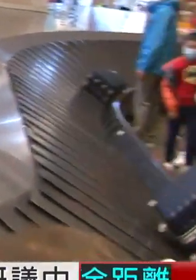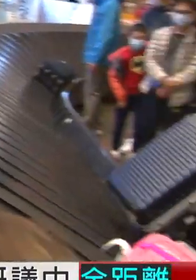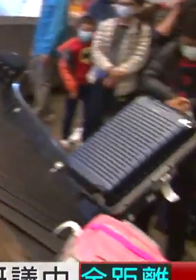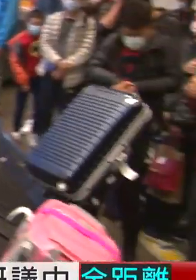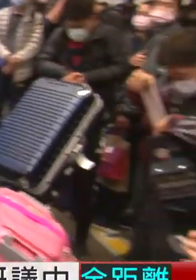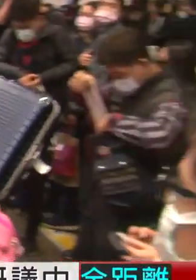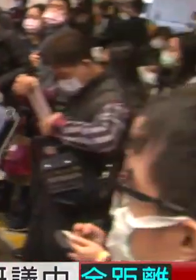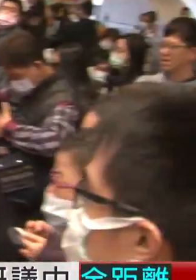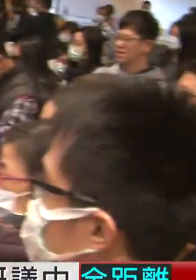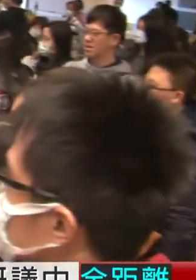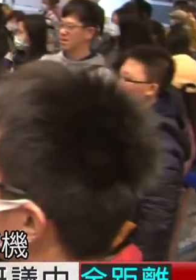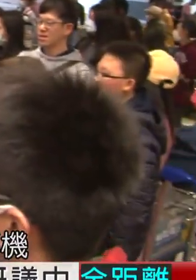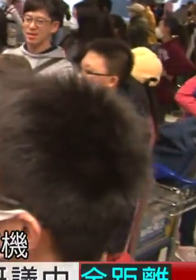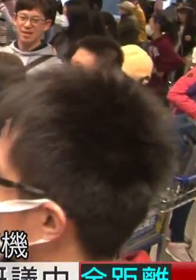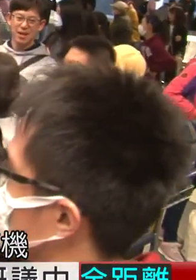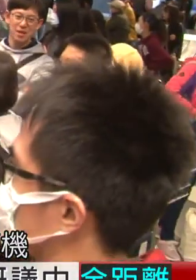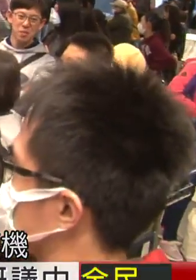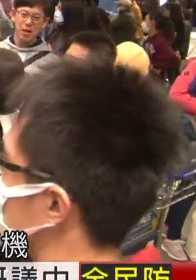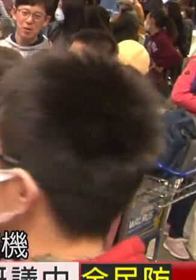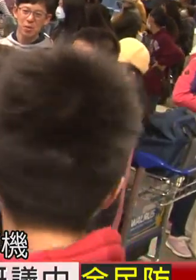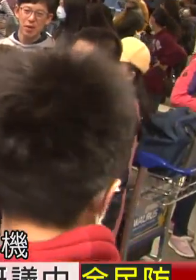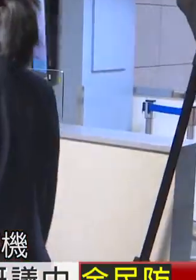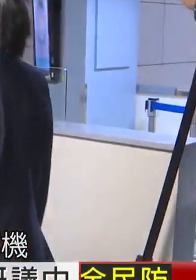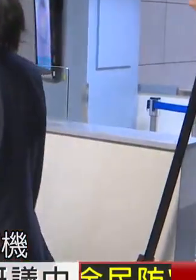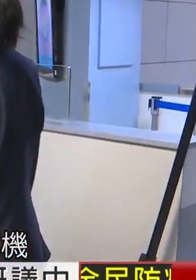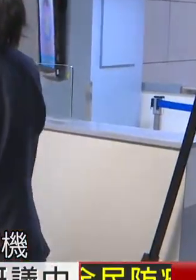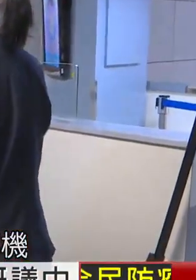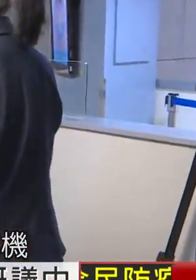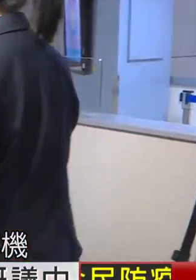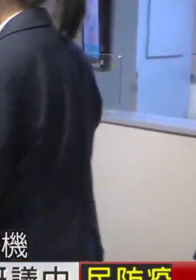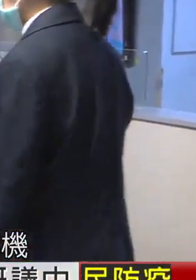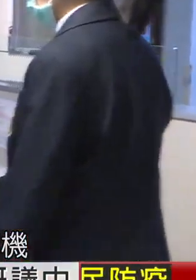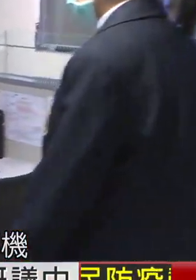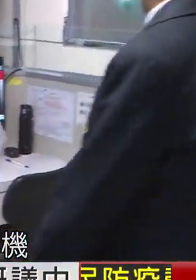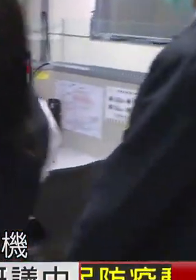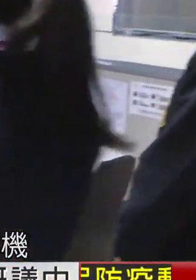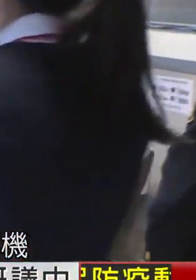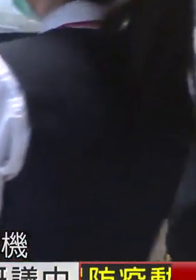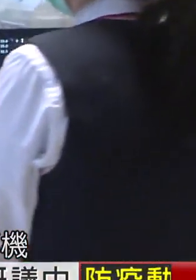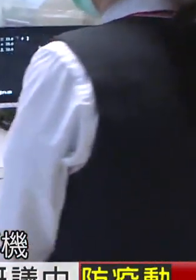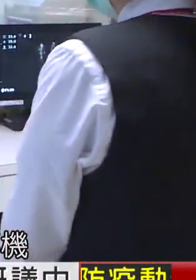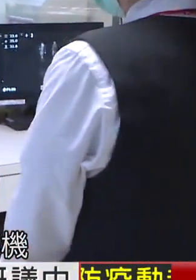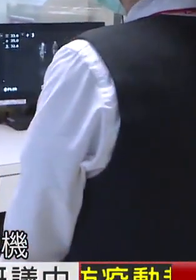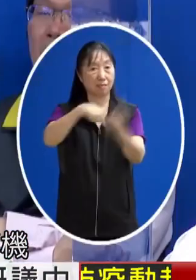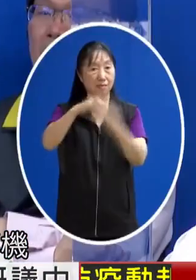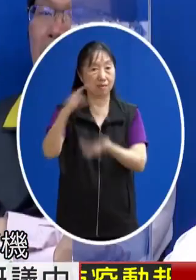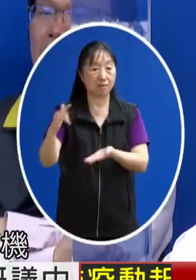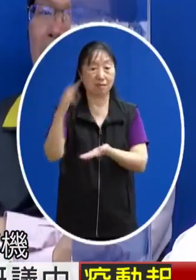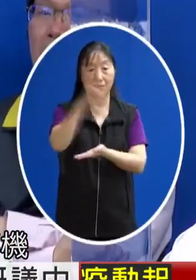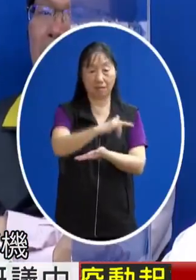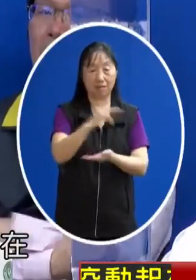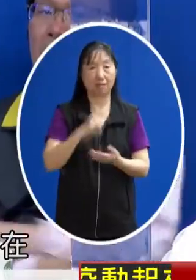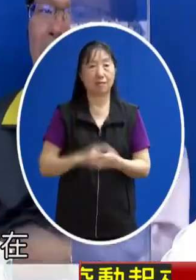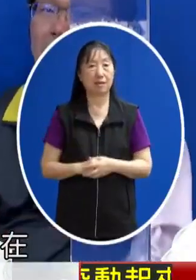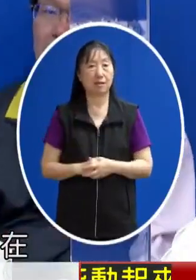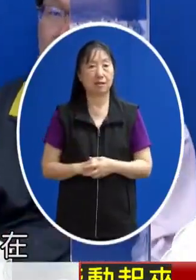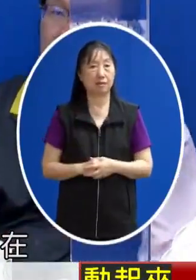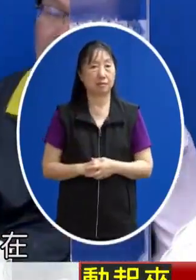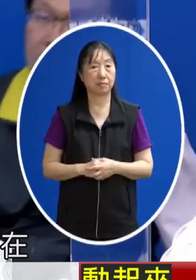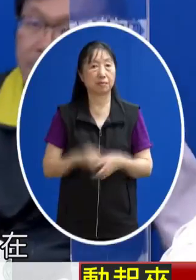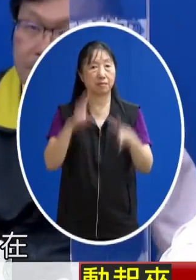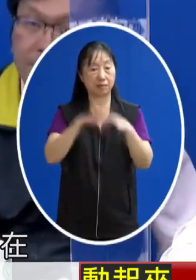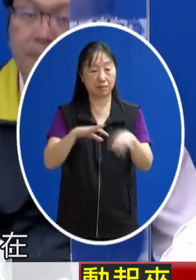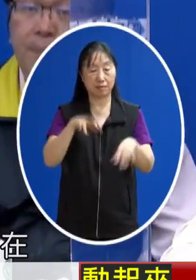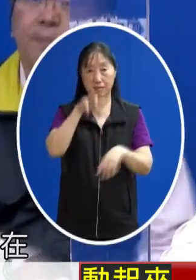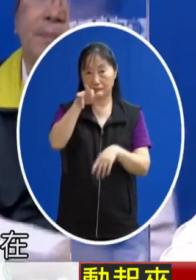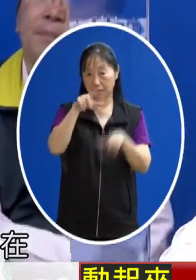还在初步研议当中。 那我们谈的是国际的转机啦，国际的转机。那因为航